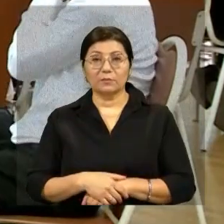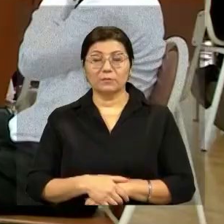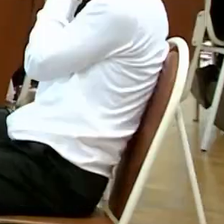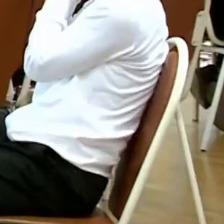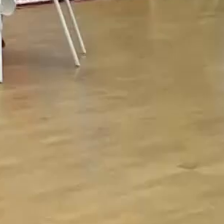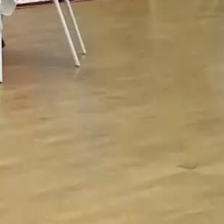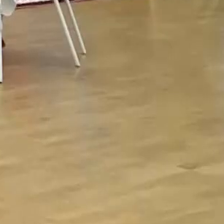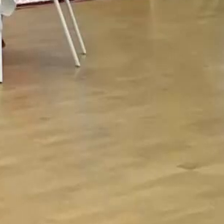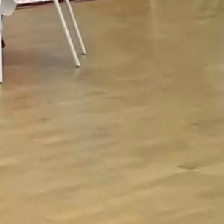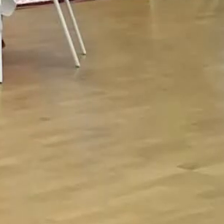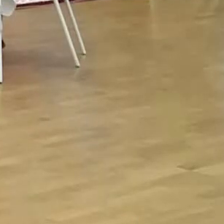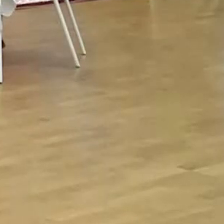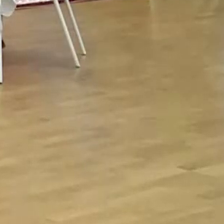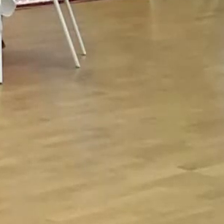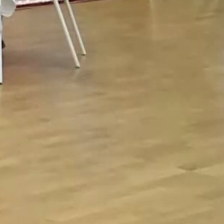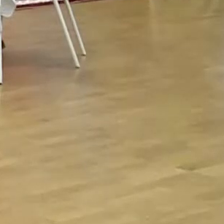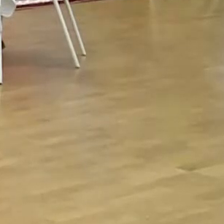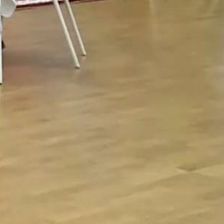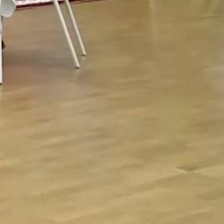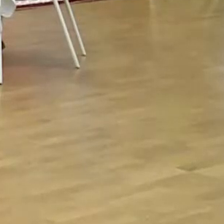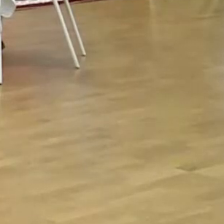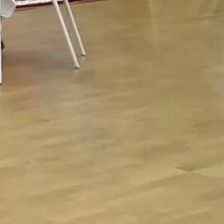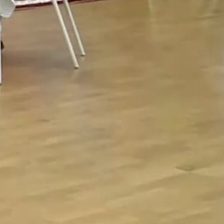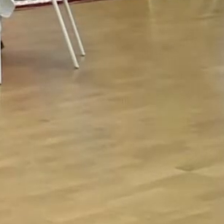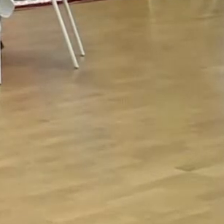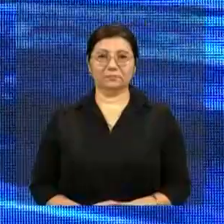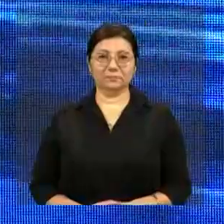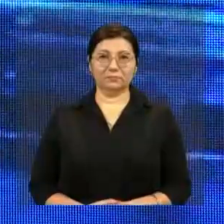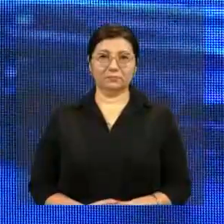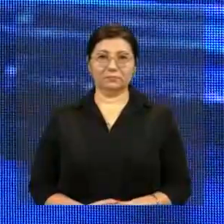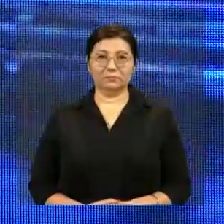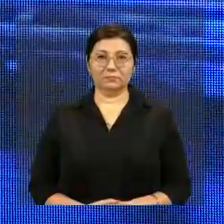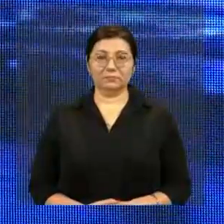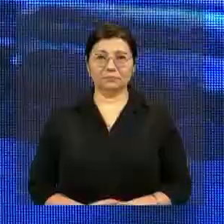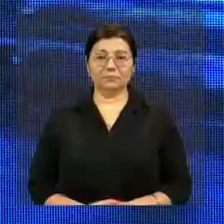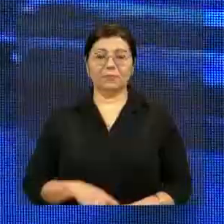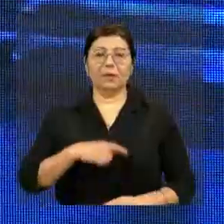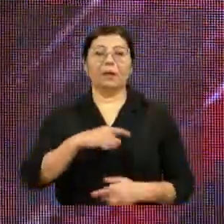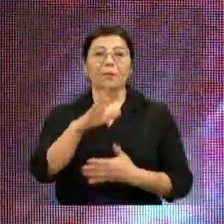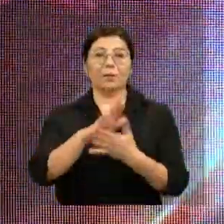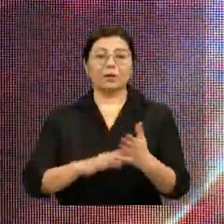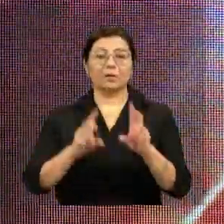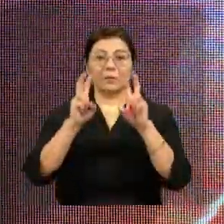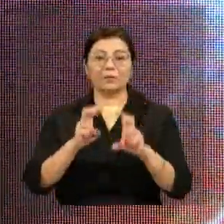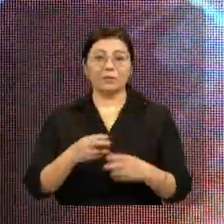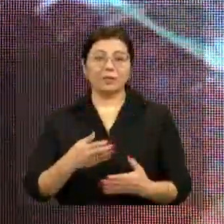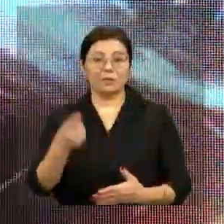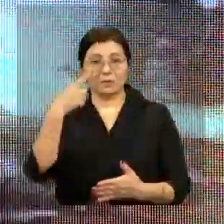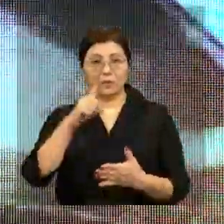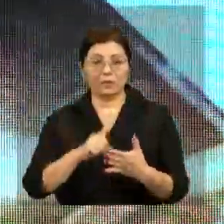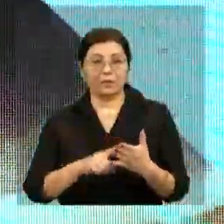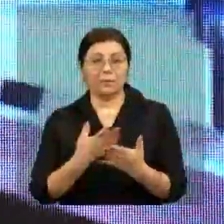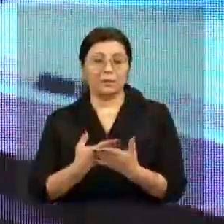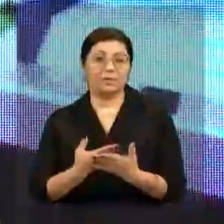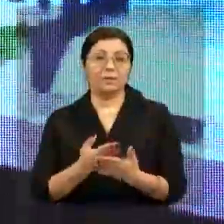Утба, Душан Жасуланов, Азамат Сауханов, Бахыджан Едыгеев, Абтат Анаса. И в продолжение темы, как мы уже поняли из нашего